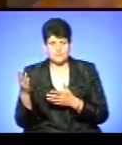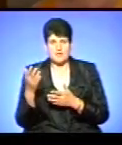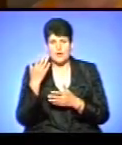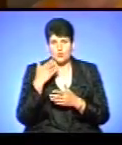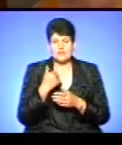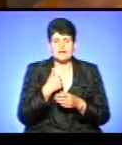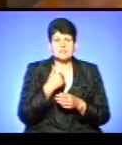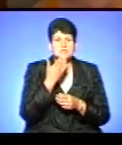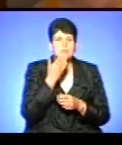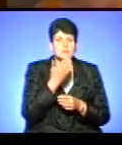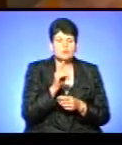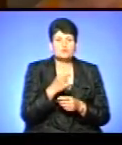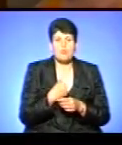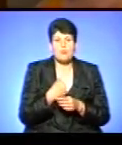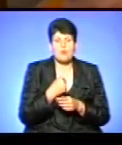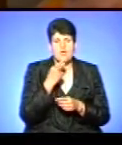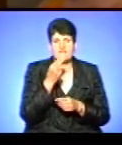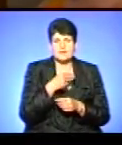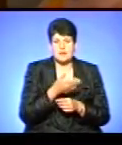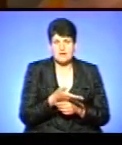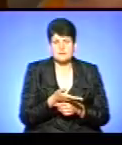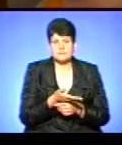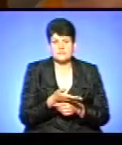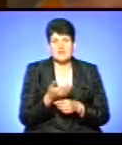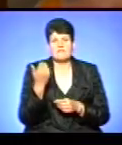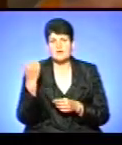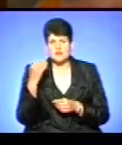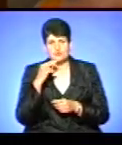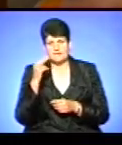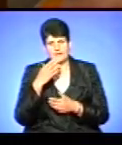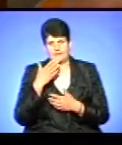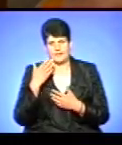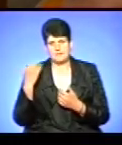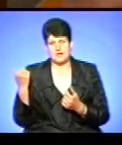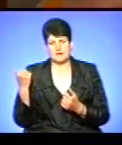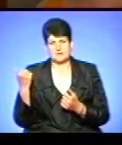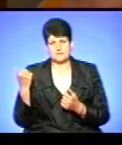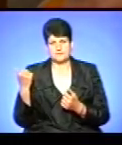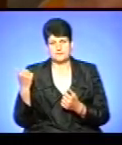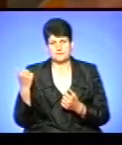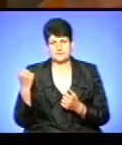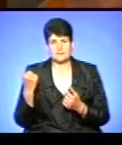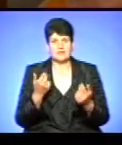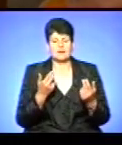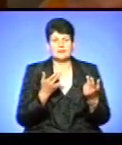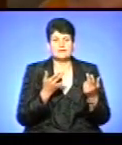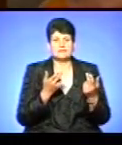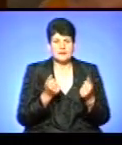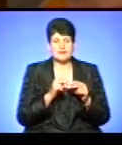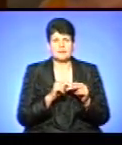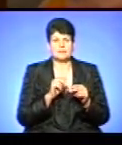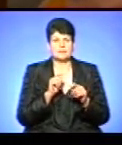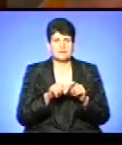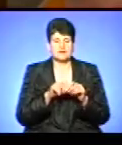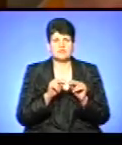я запитую, в чому моя провина, ну, вашої провини немає. Так, атестували вчителів